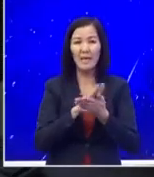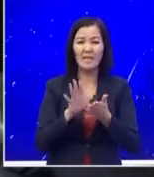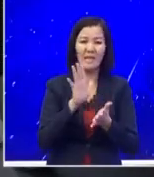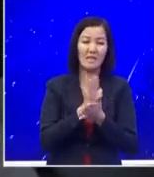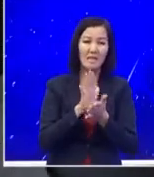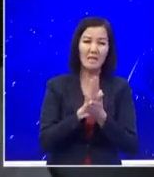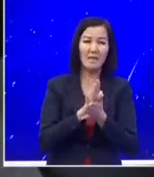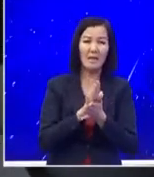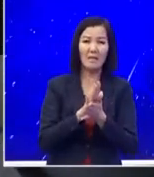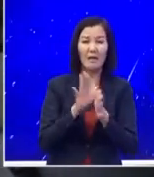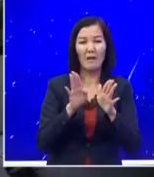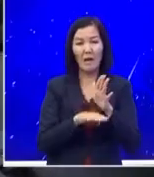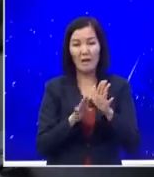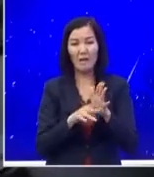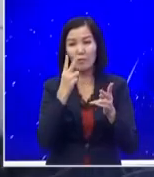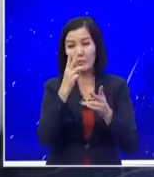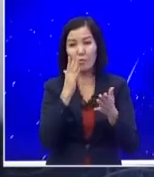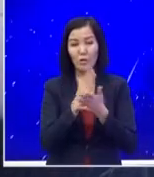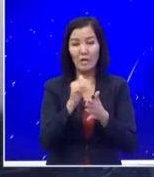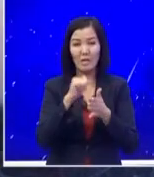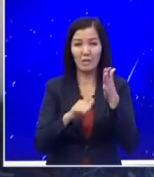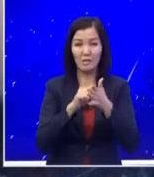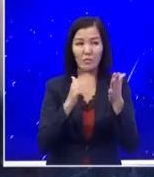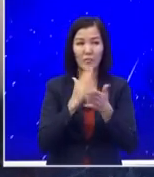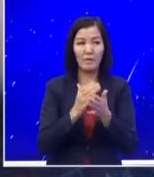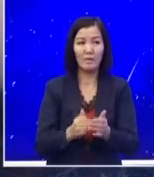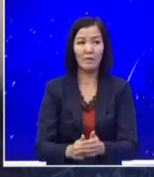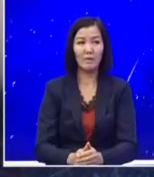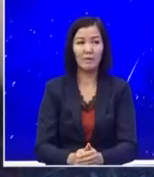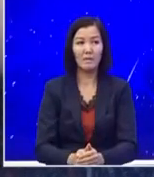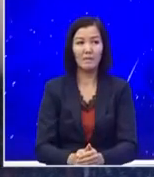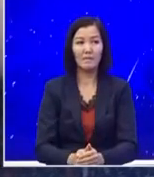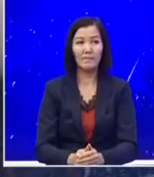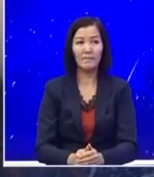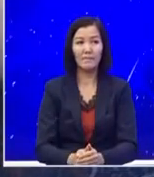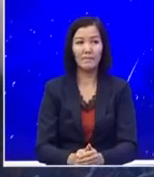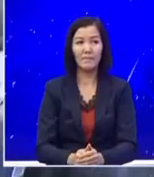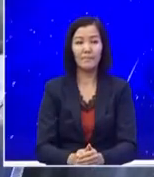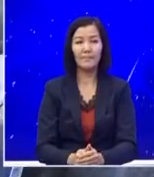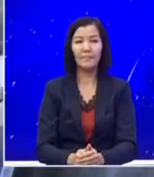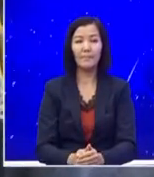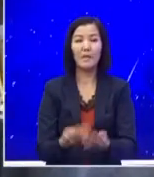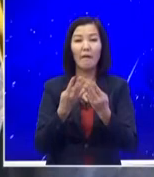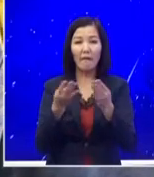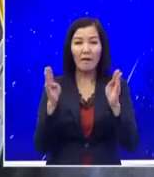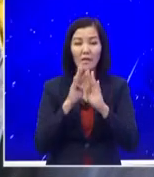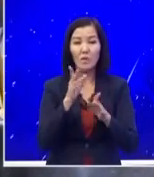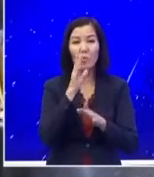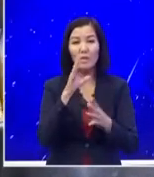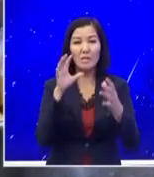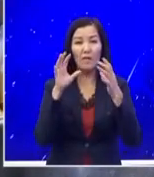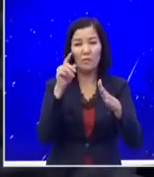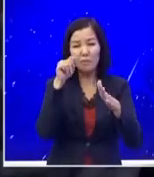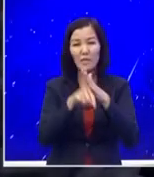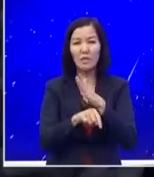тазалыққа немқұрайлы қарайтыны да көрініс берді. Карантинді кезеңге байланысты қоғамдық көлікке